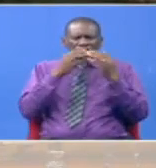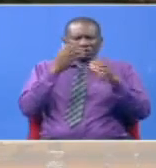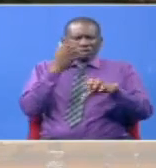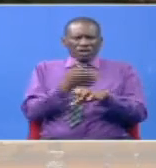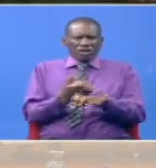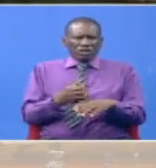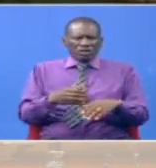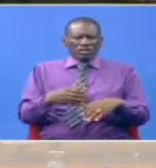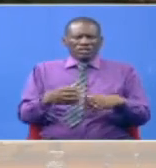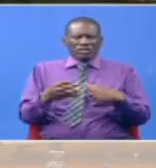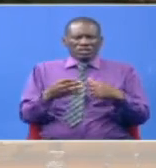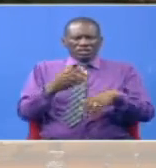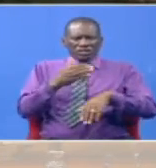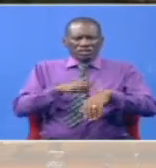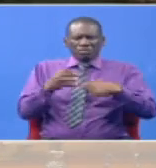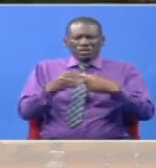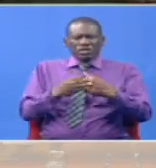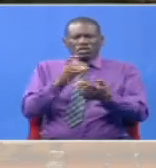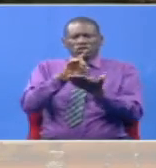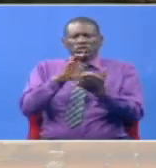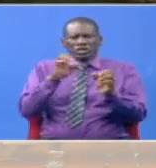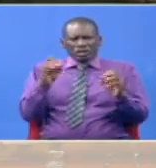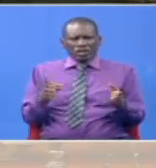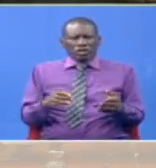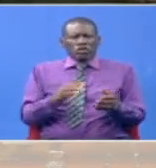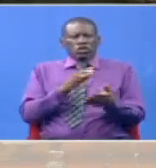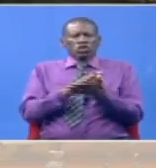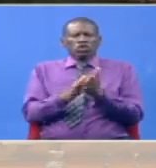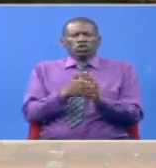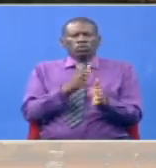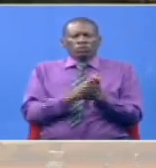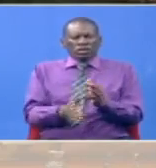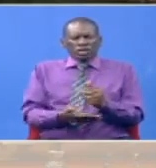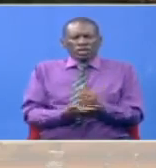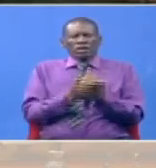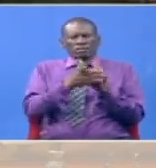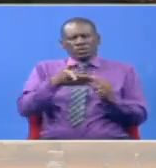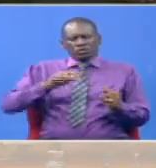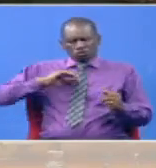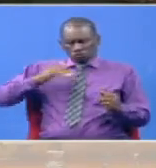almost 8, hakuna daktari hajafika, hakuna mtu alifanyia first aid, hakuna daktari.